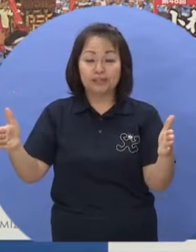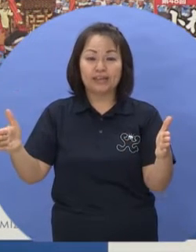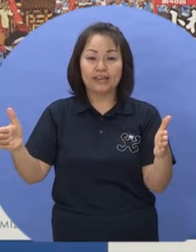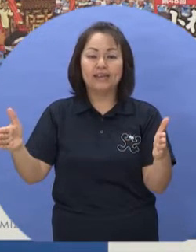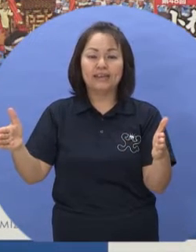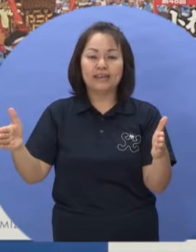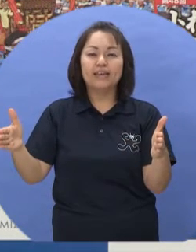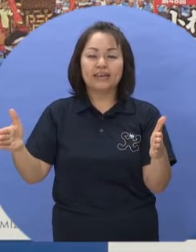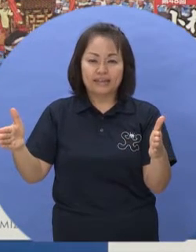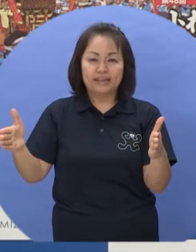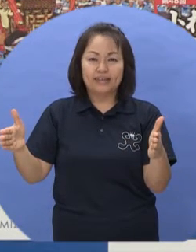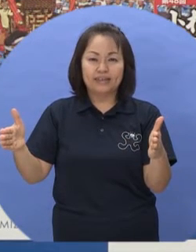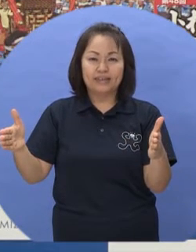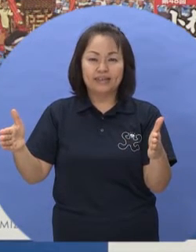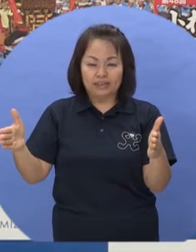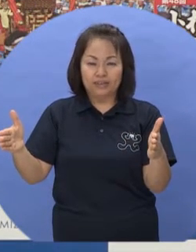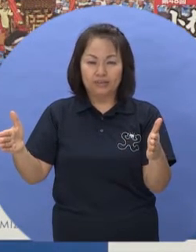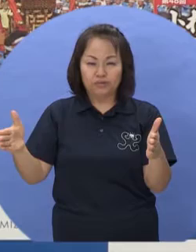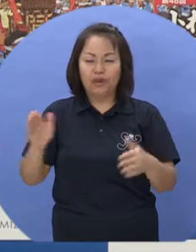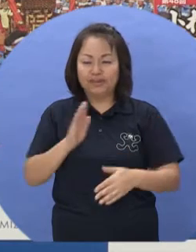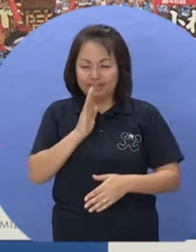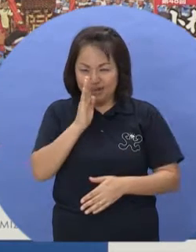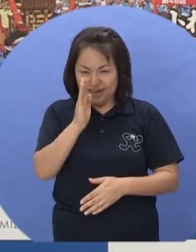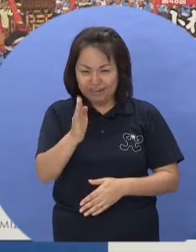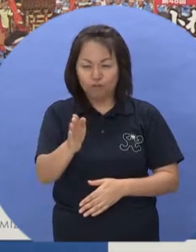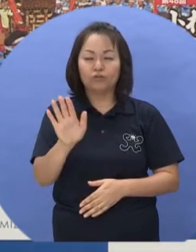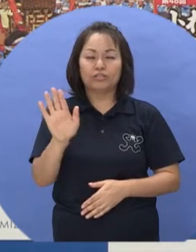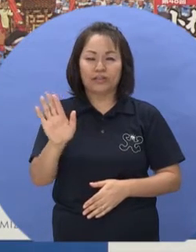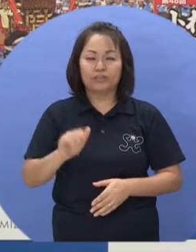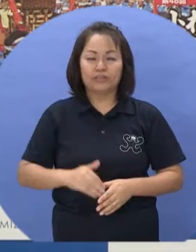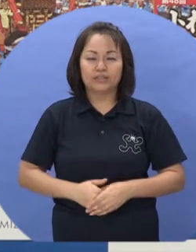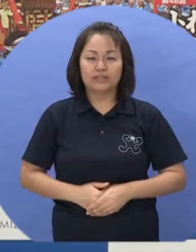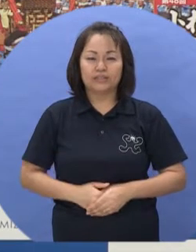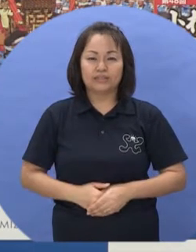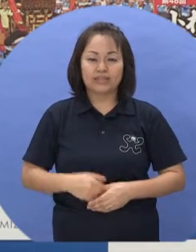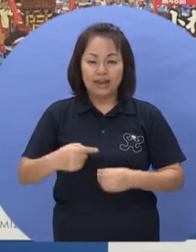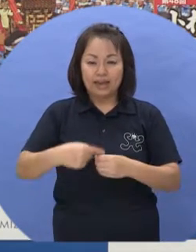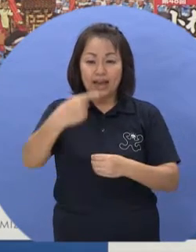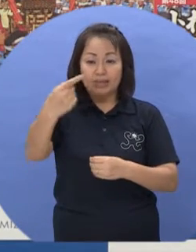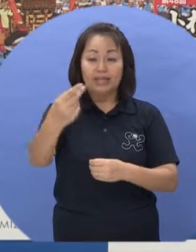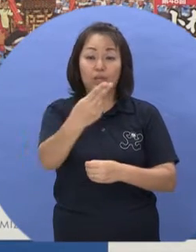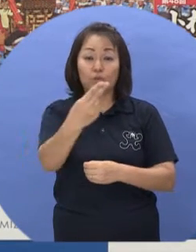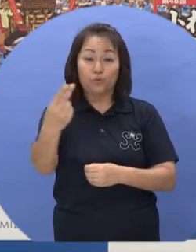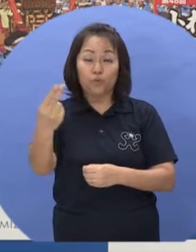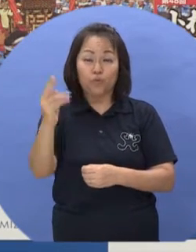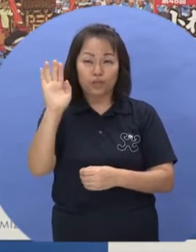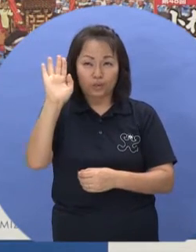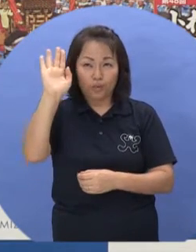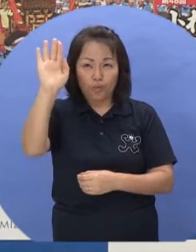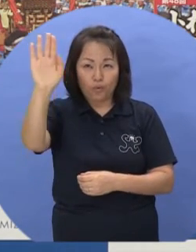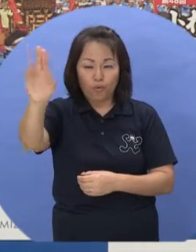の期間ということで、今なっているところでございます。次年度以降につきましてもはまだ未定ということであり